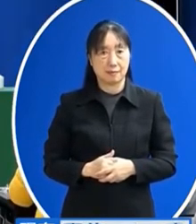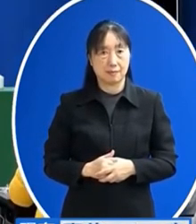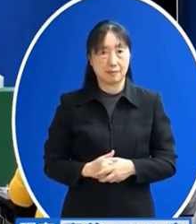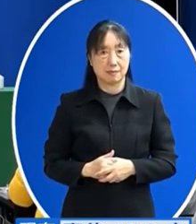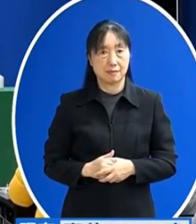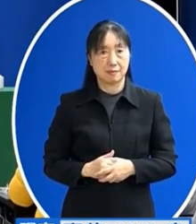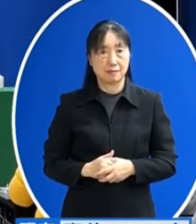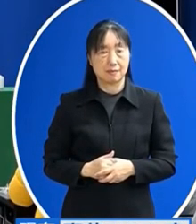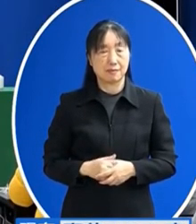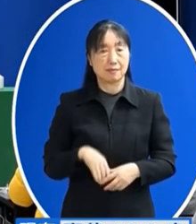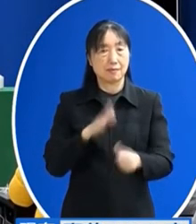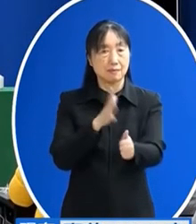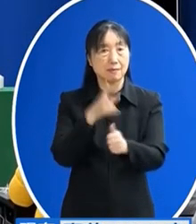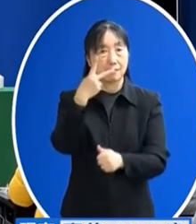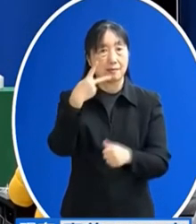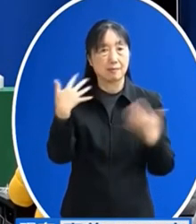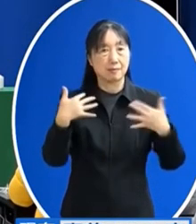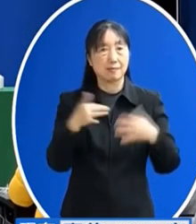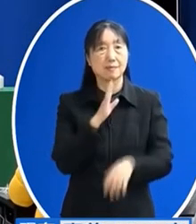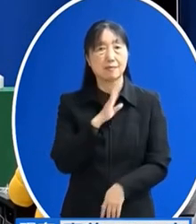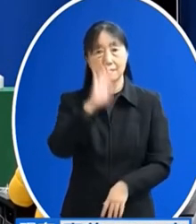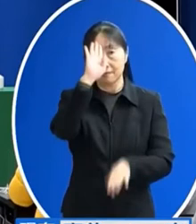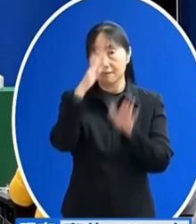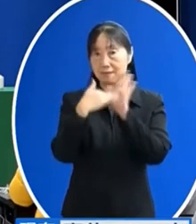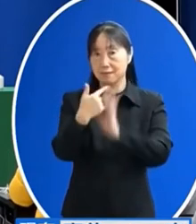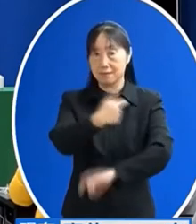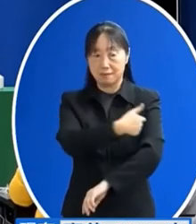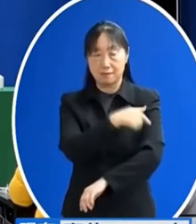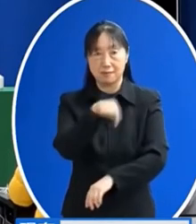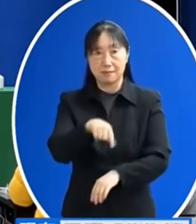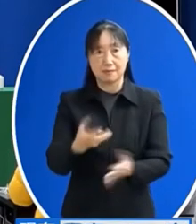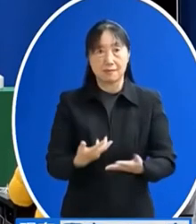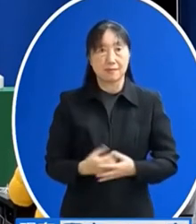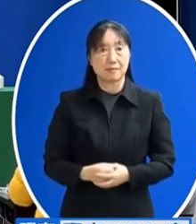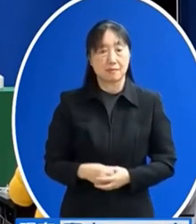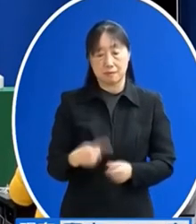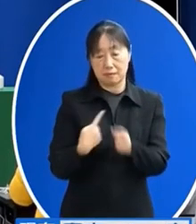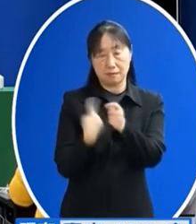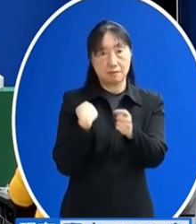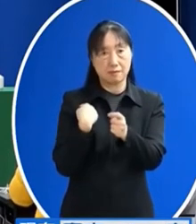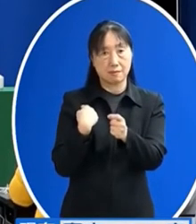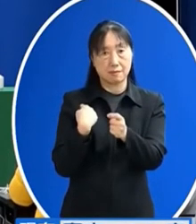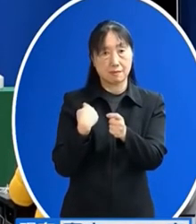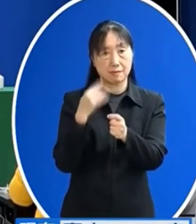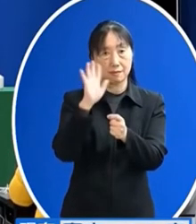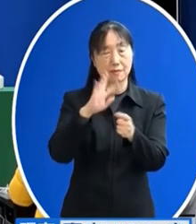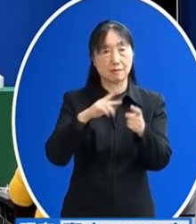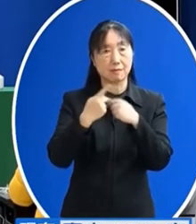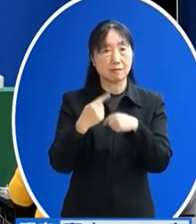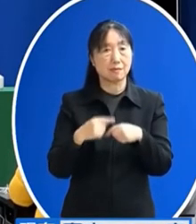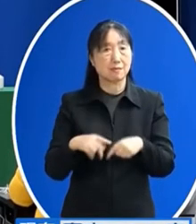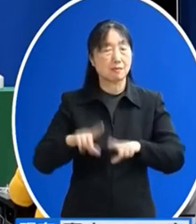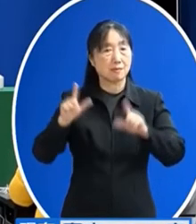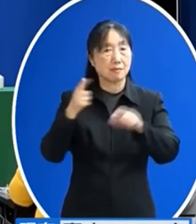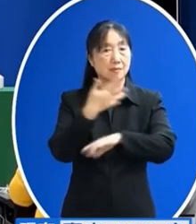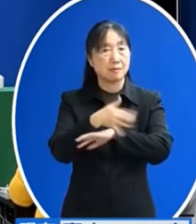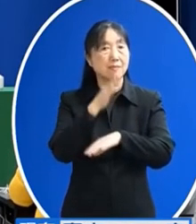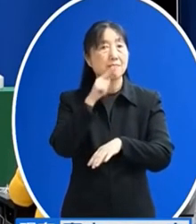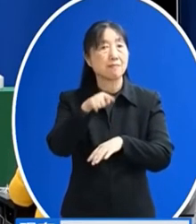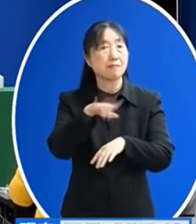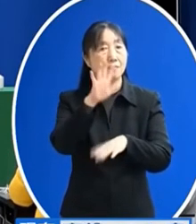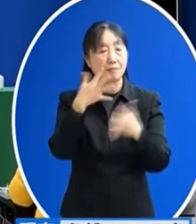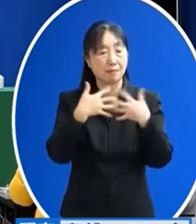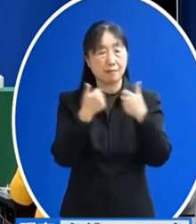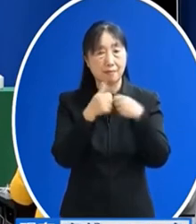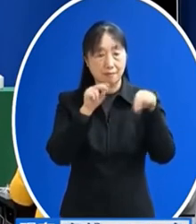想请教部长两个问题，有关疫苗。第一个问题是说，因为我们去年曾经跟东洋就是有机会能够